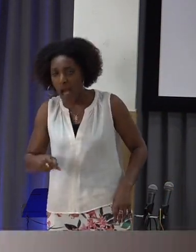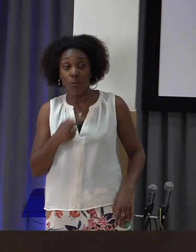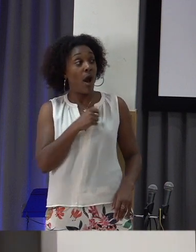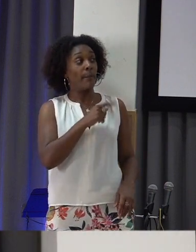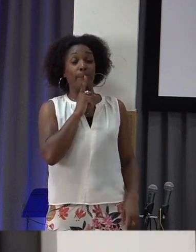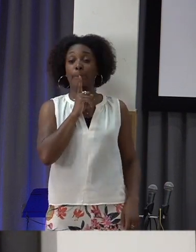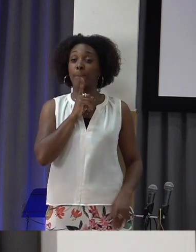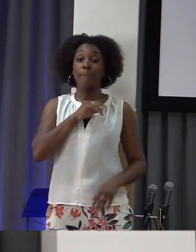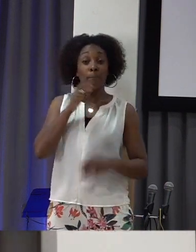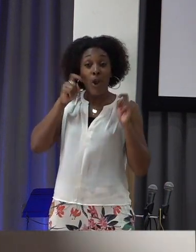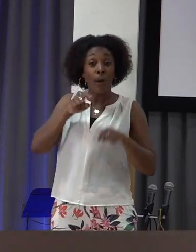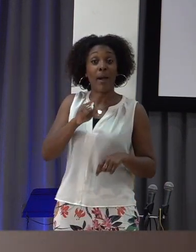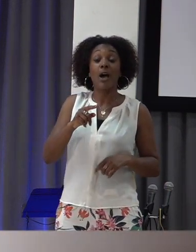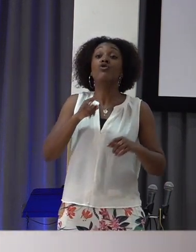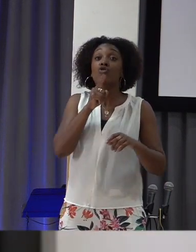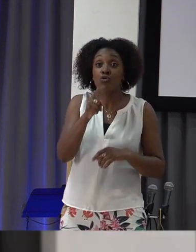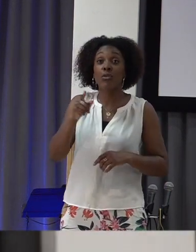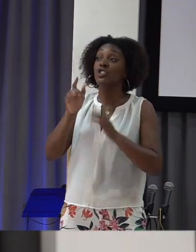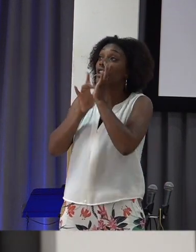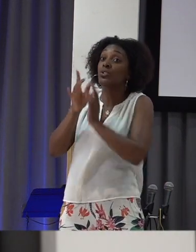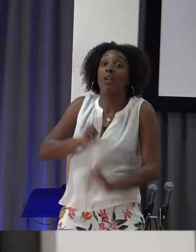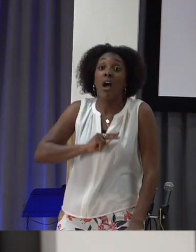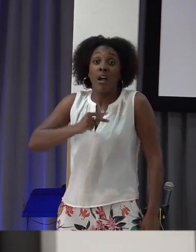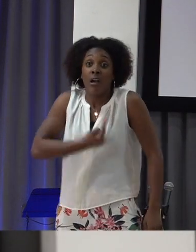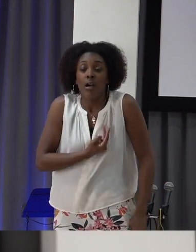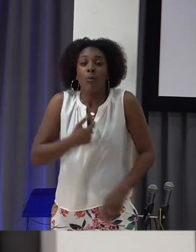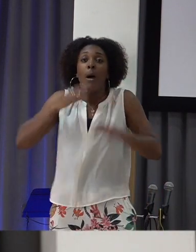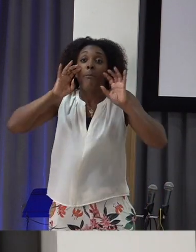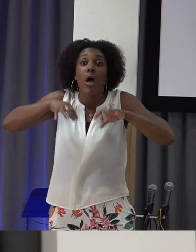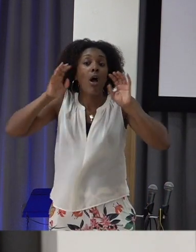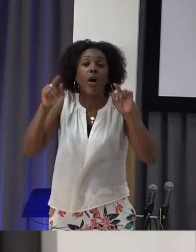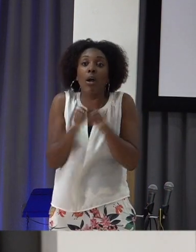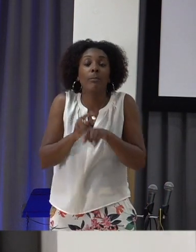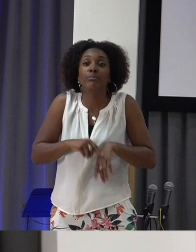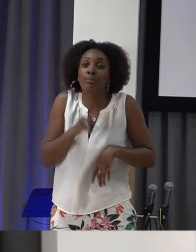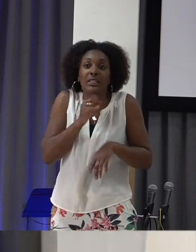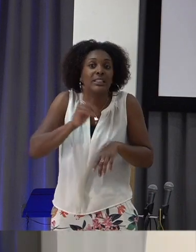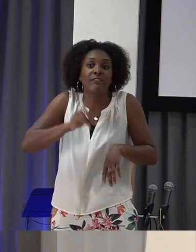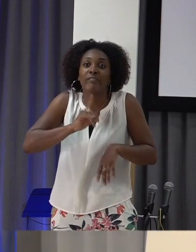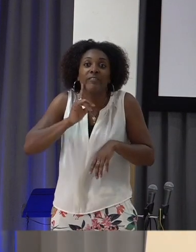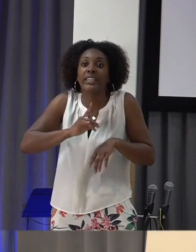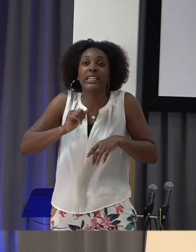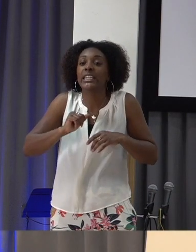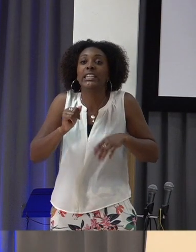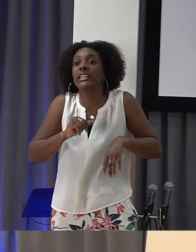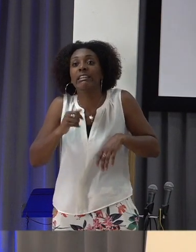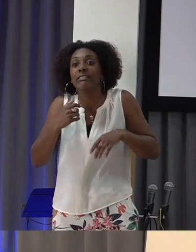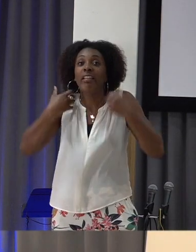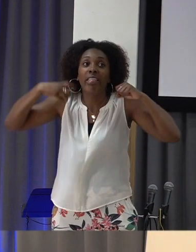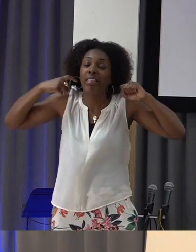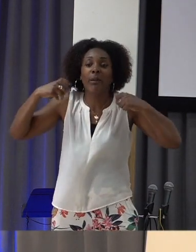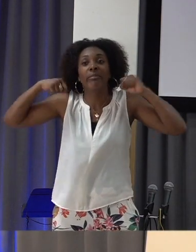jusqu'à l'âge de 20 ans. Et le soir de ma conversion, je pleurais comme une gamine qui sort d'avoir reçu une